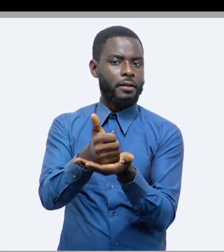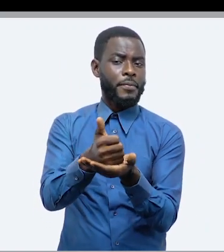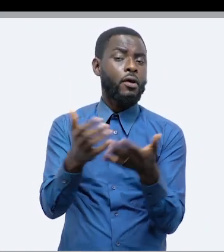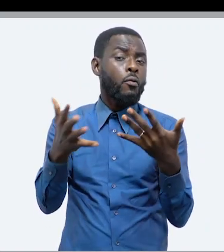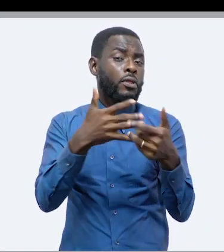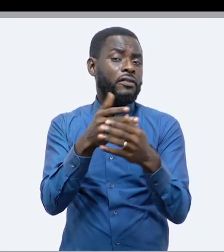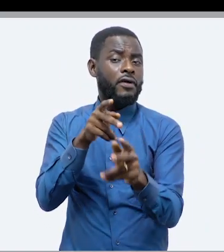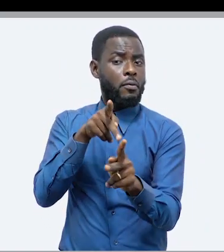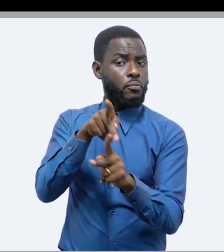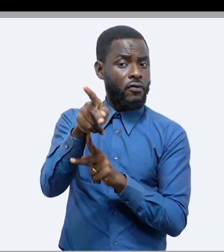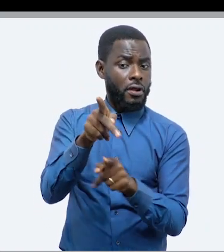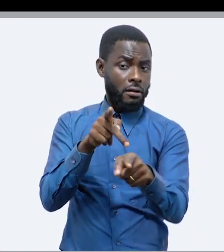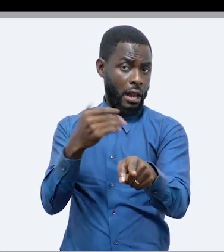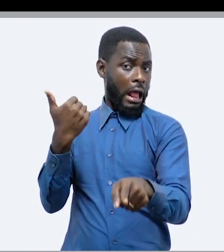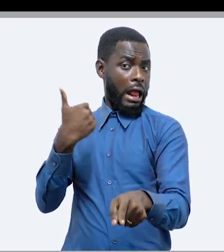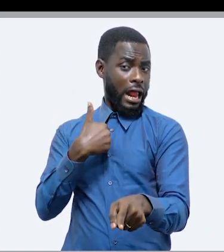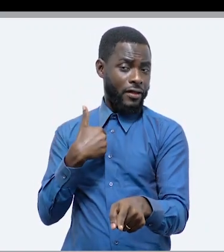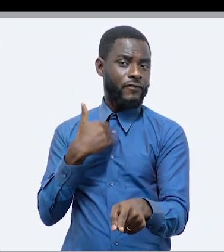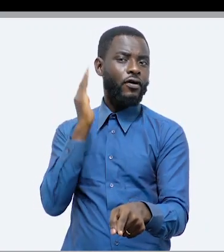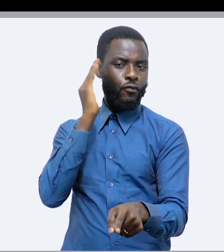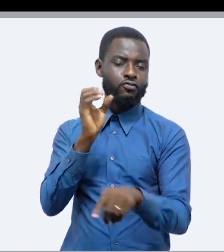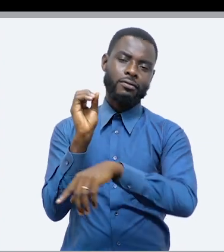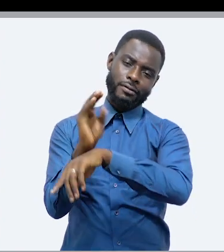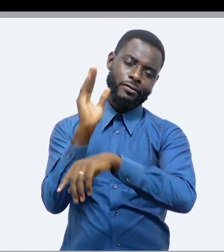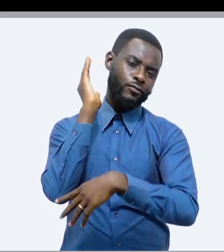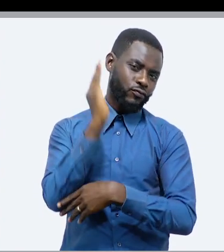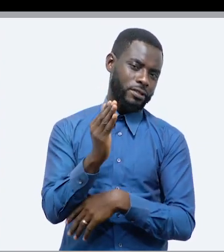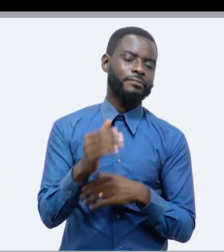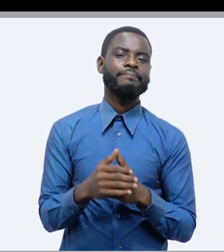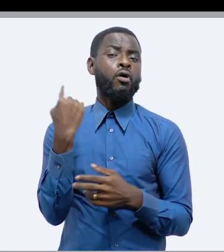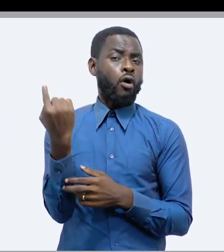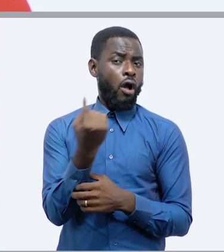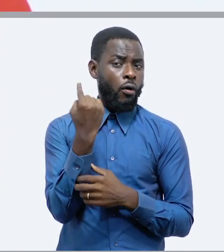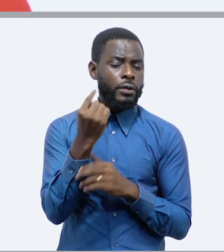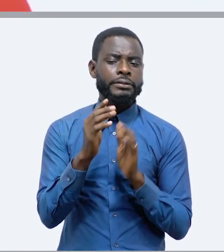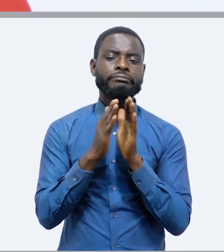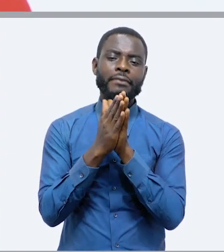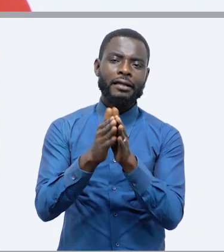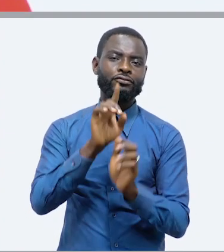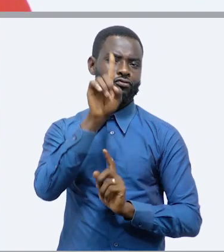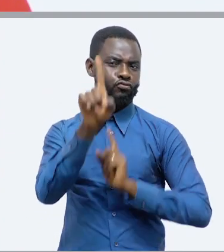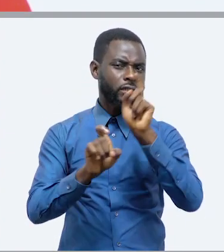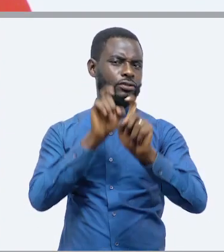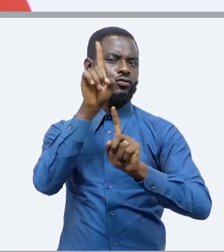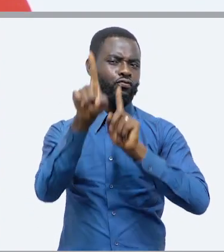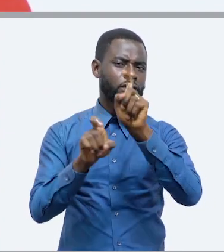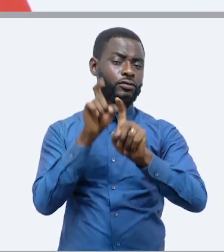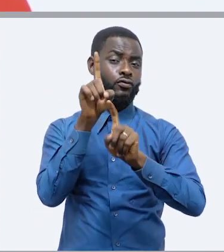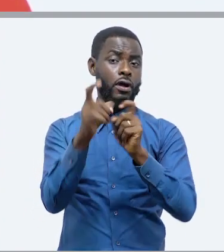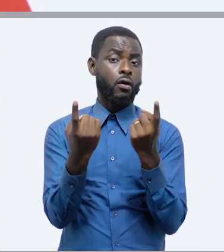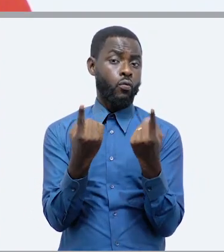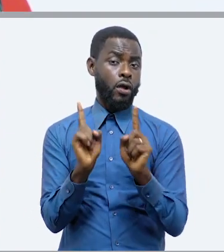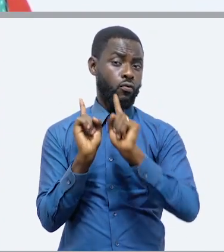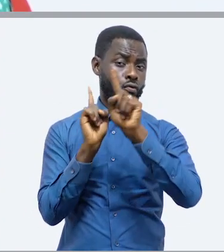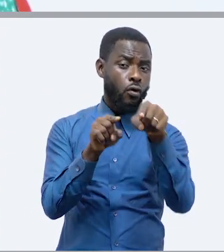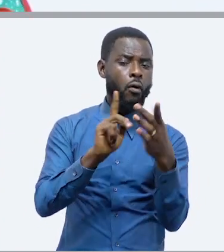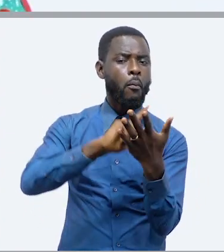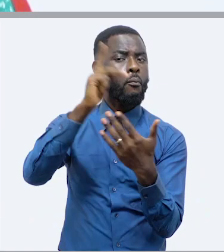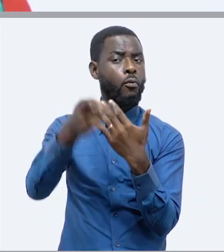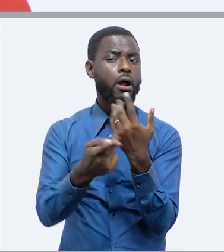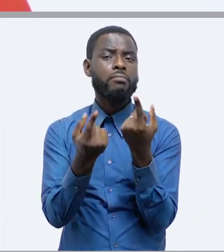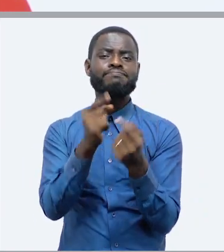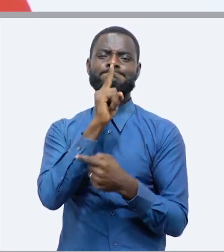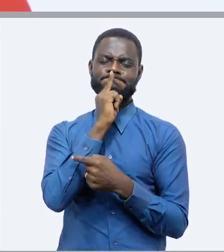Sanida ne wobi sanji. Keji waye nani me atin. Lo waye weku me atin. Lo wafutu watipen fwe.